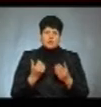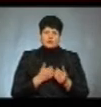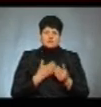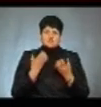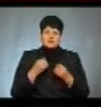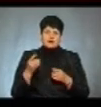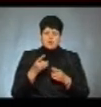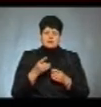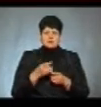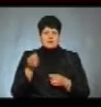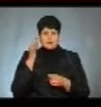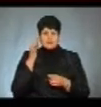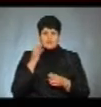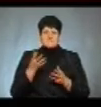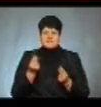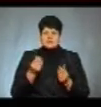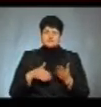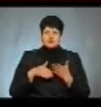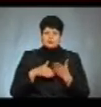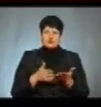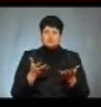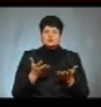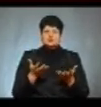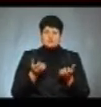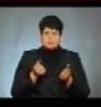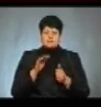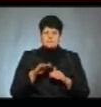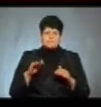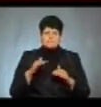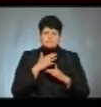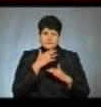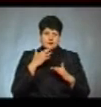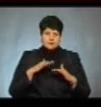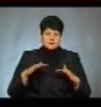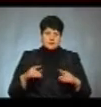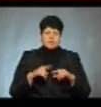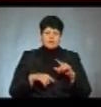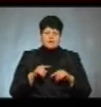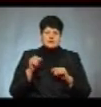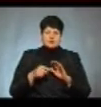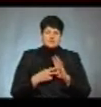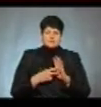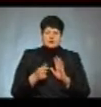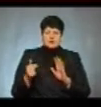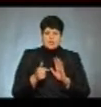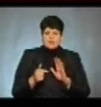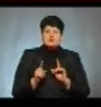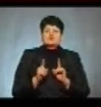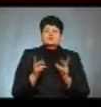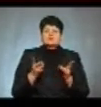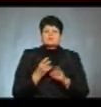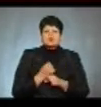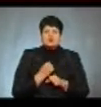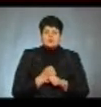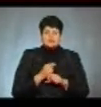нагадали, тобто фінансова допомога, яку отримують багатодітні родини у розмірі 1700 гривень, що потрібно